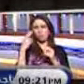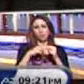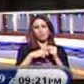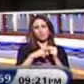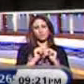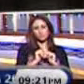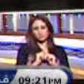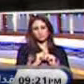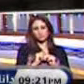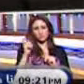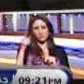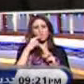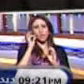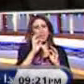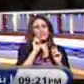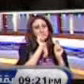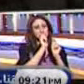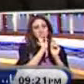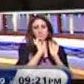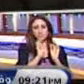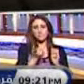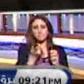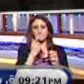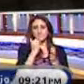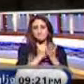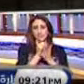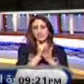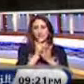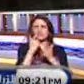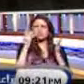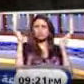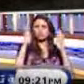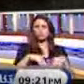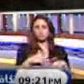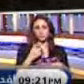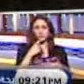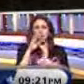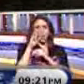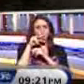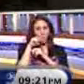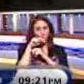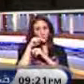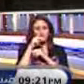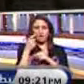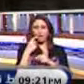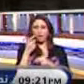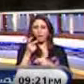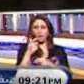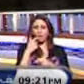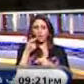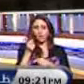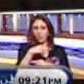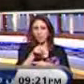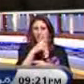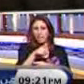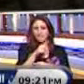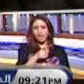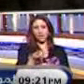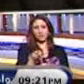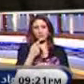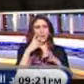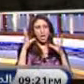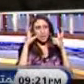لنا. طب بس احنا عايزين نحل المشكله، المستشفى كلها المدرسه عباره عن عقارب وقطط وكلاب ويعني لا هو حضرتك وافاعي. احنا في